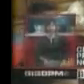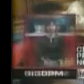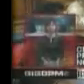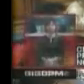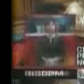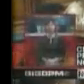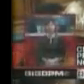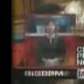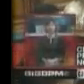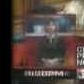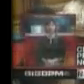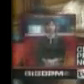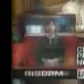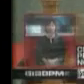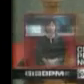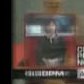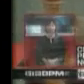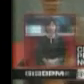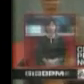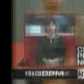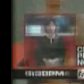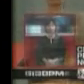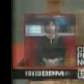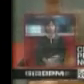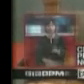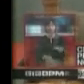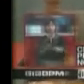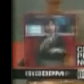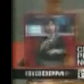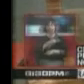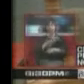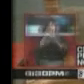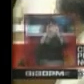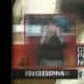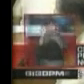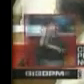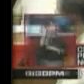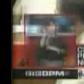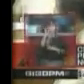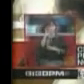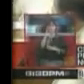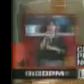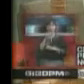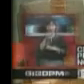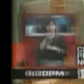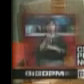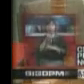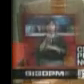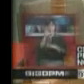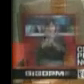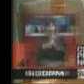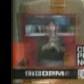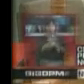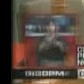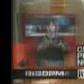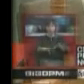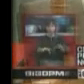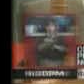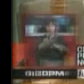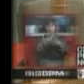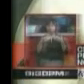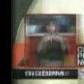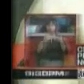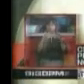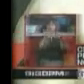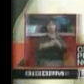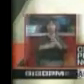Sa pagbubukas ng sesyon ng Kongreso, hindi pinalampas si Senate President Juan Ponce Enrile ang pagkakataon na isulong ang pag-amyenda sa